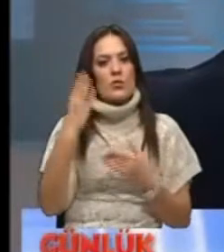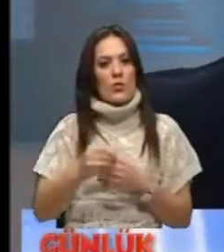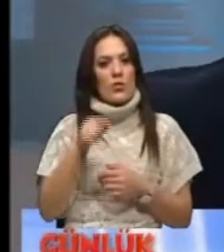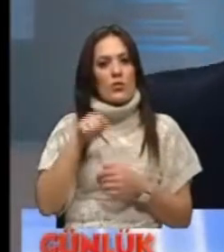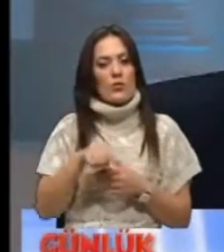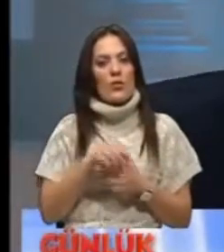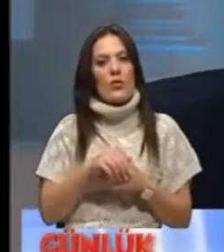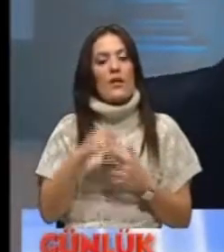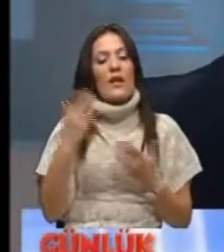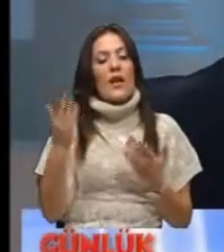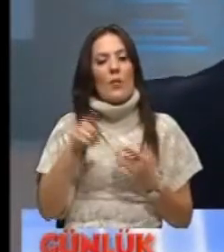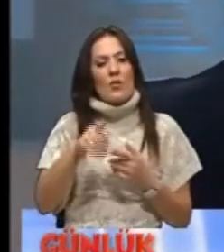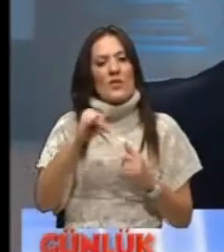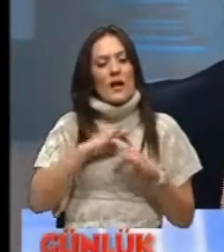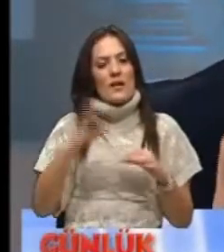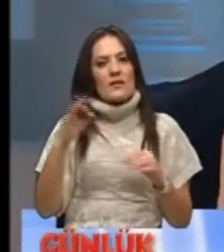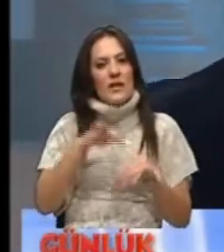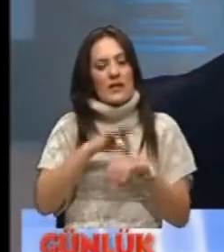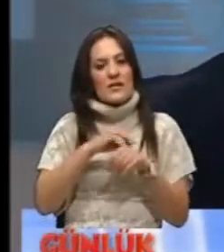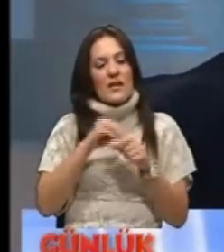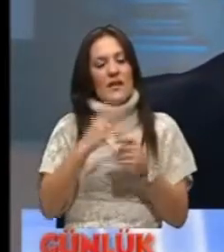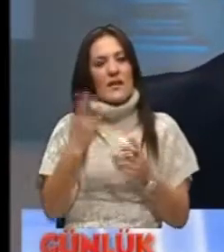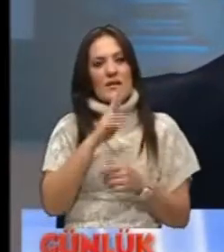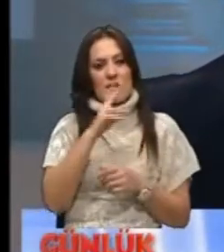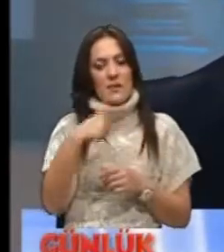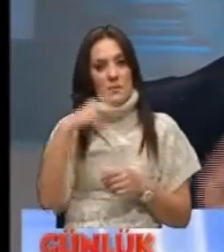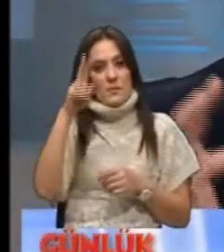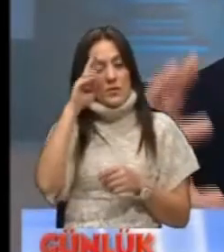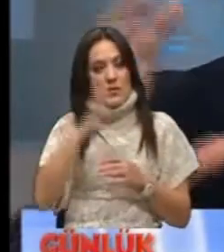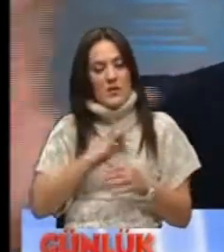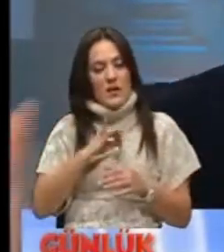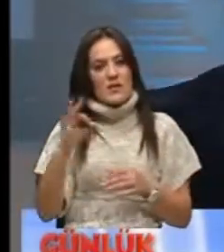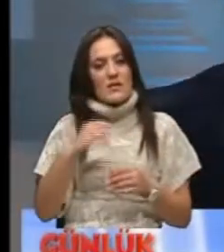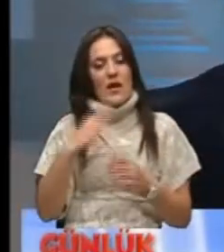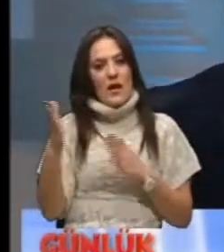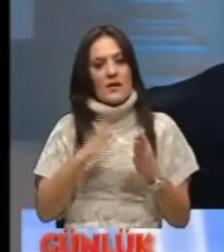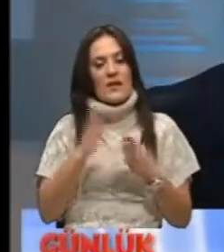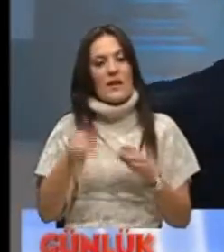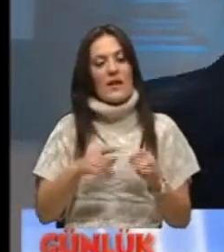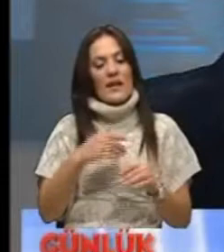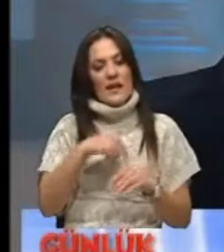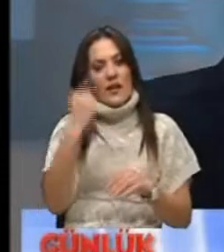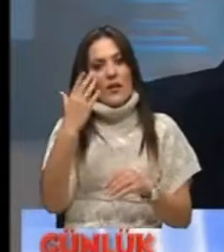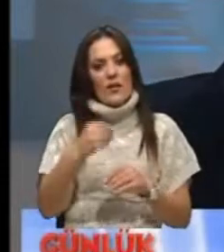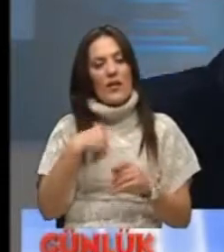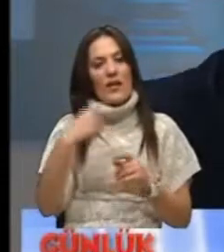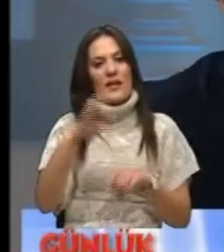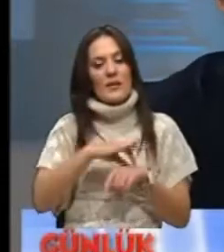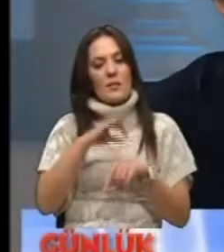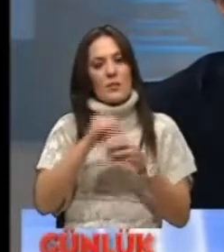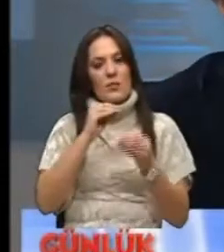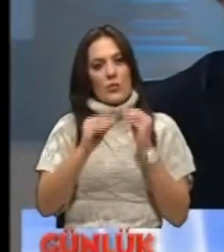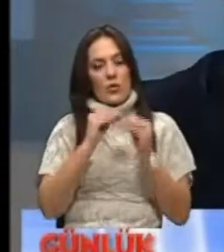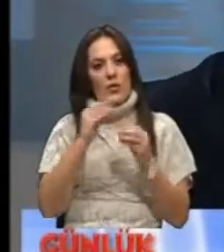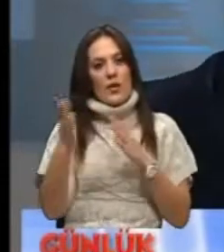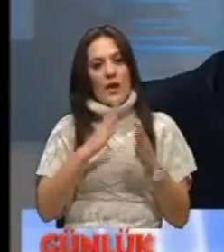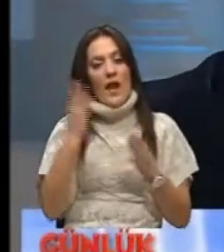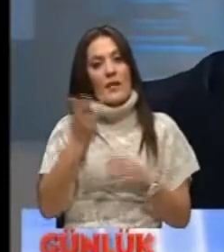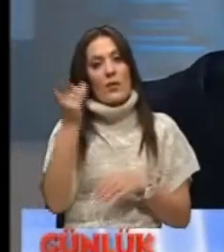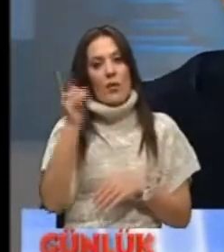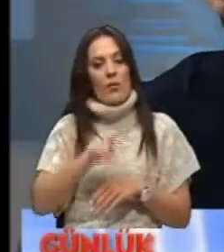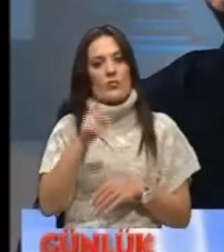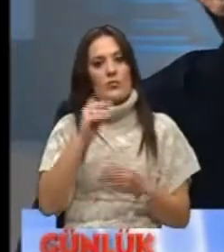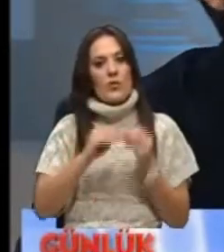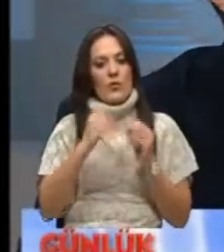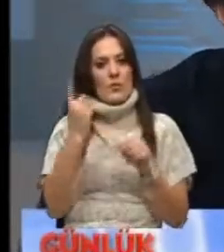anoreksiya rahatsızlığı. Ne yazık ki psikolojik rahatsızlıklar arasında, genel olarak tıbbi problemler arasında en öldürücü